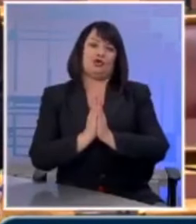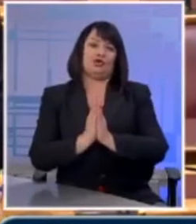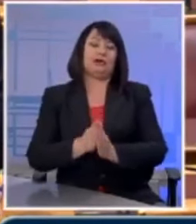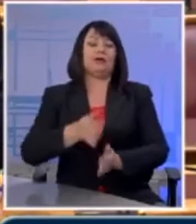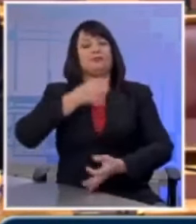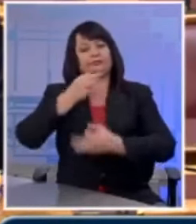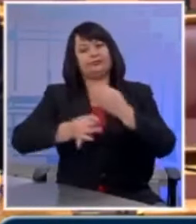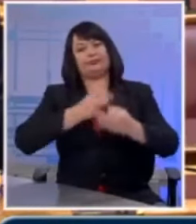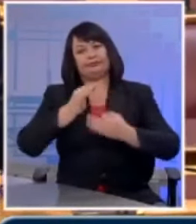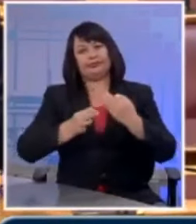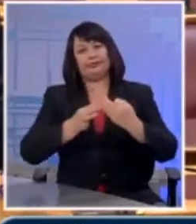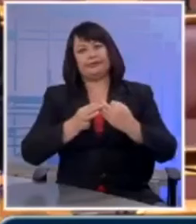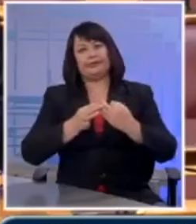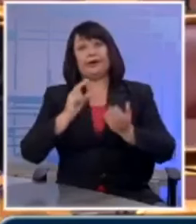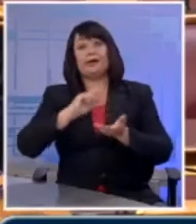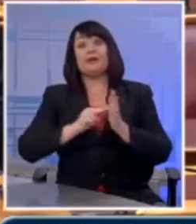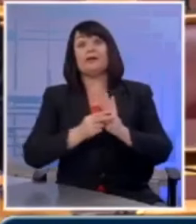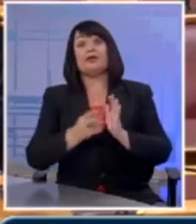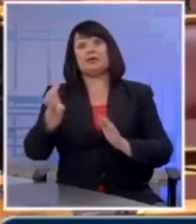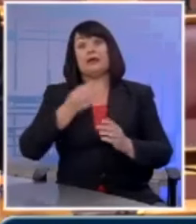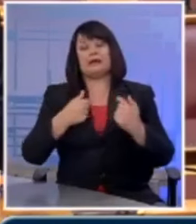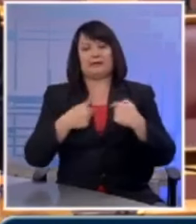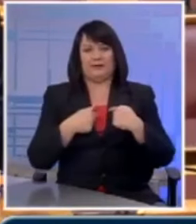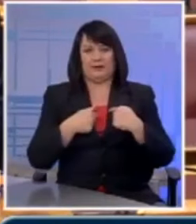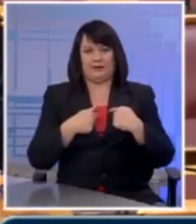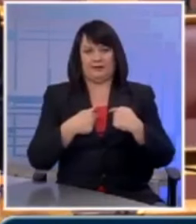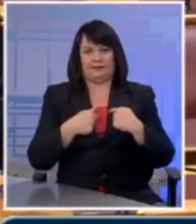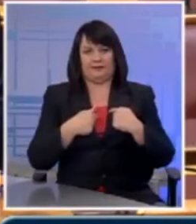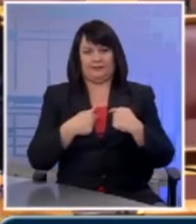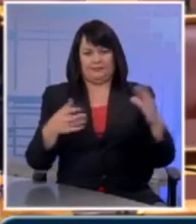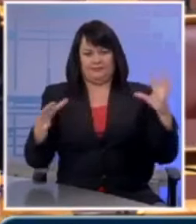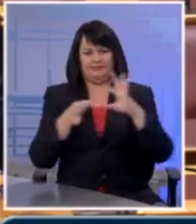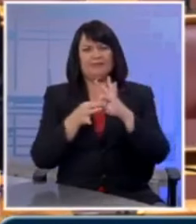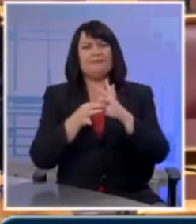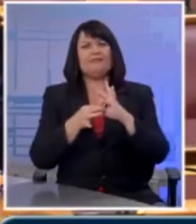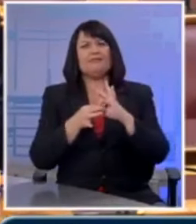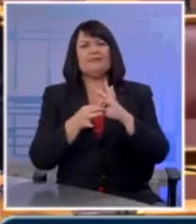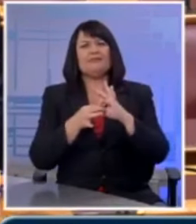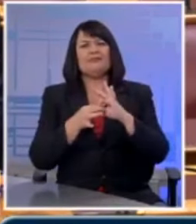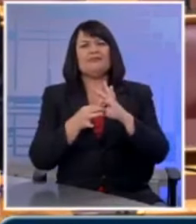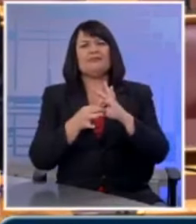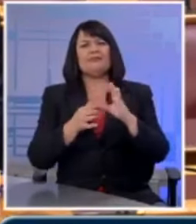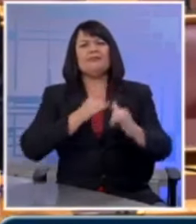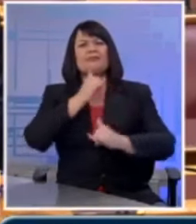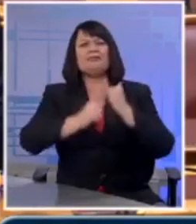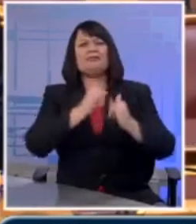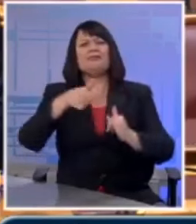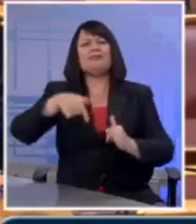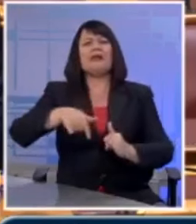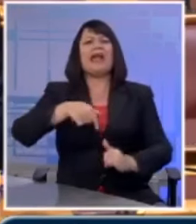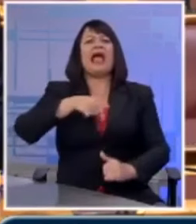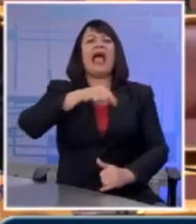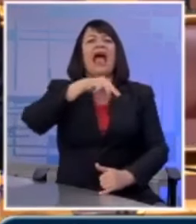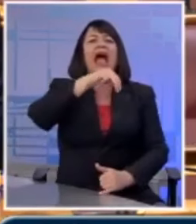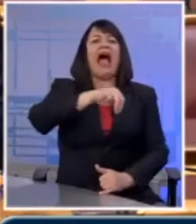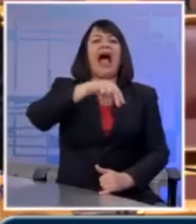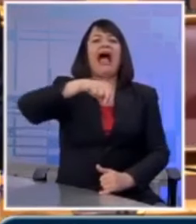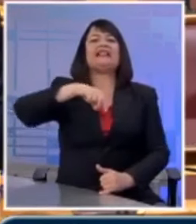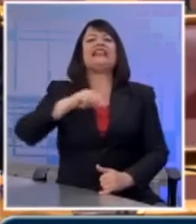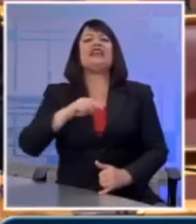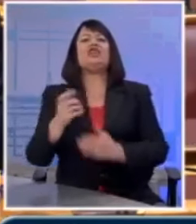ομιλίες να είστε προσεκτικός να αναφέρεστε σε μένα. Με συνδέσατε με έναν διαδικτυακό ιστότοπο, το Αντινιούζ, και τις σωκοματικές